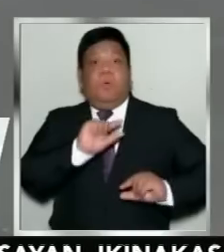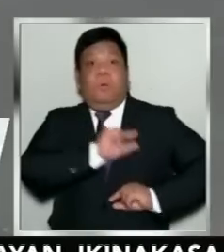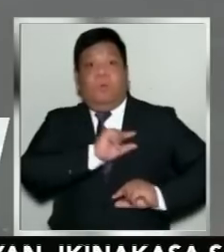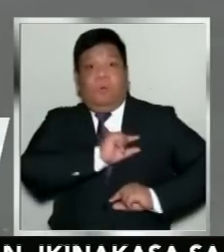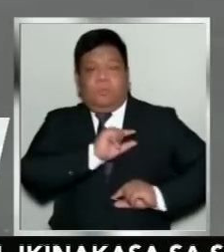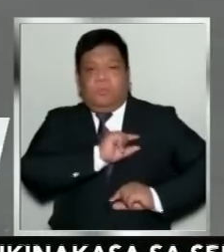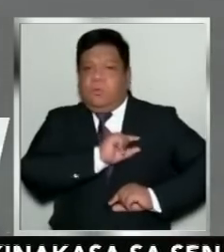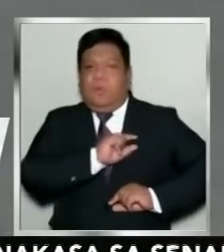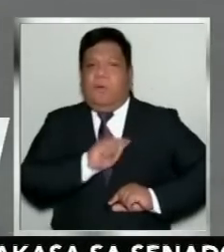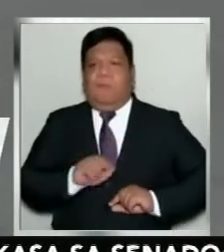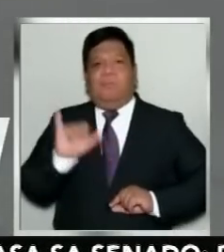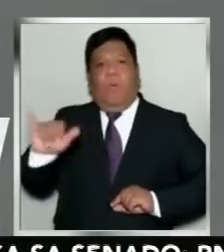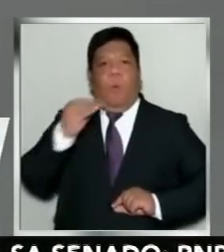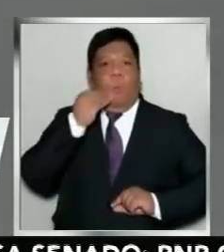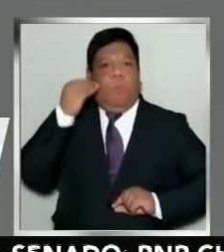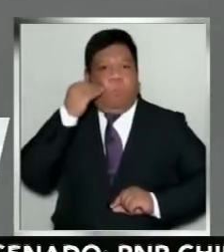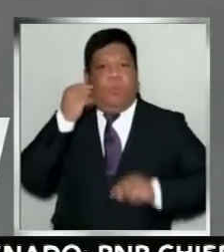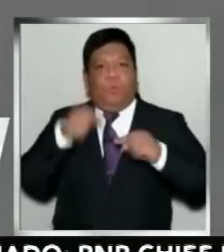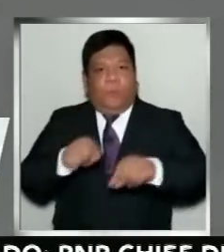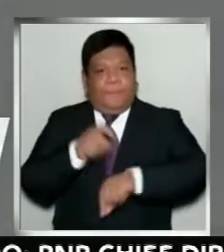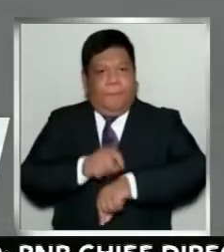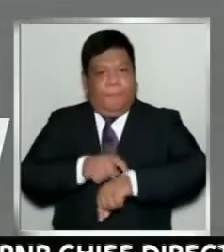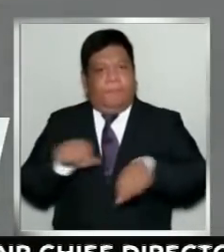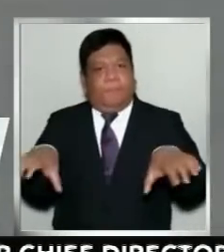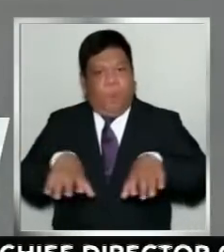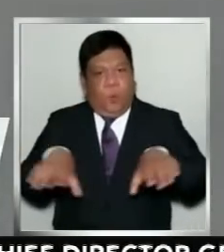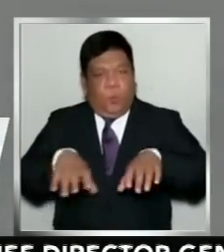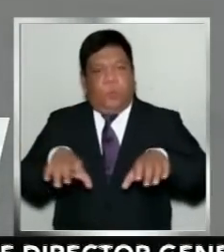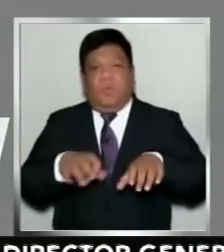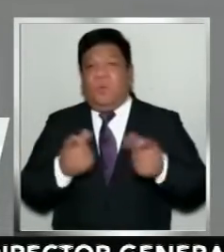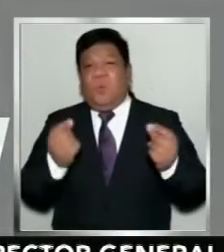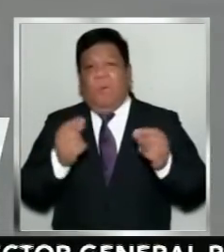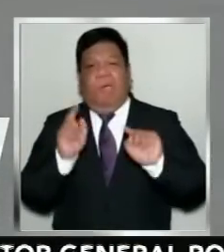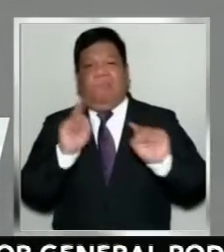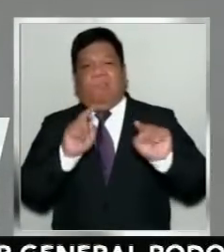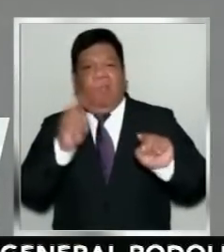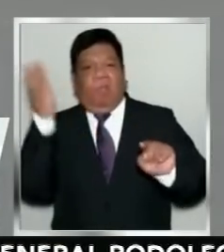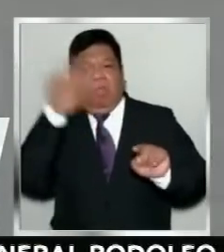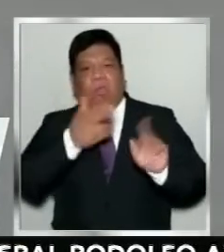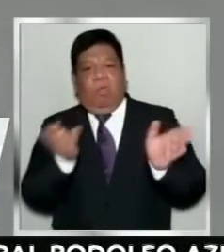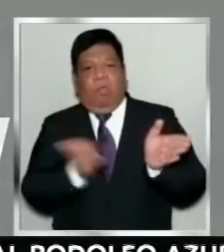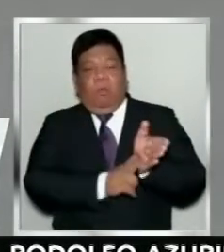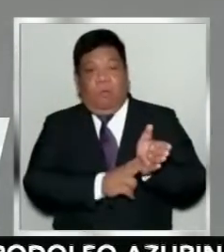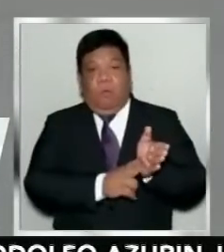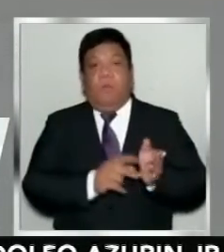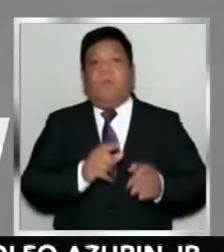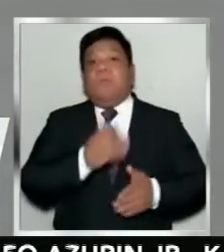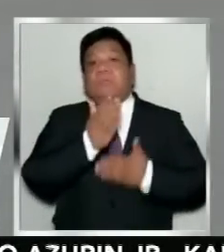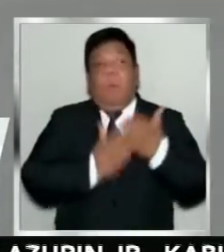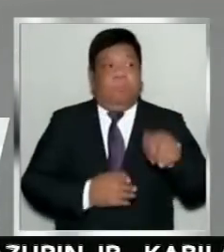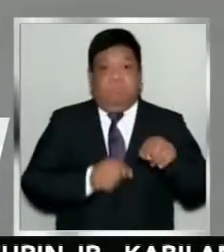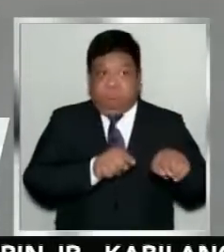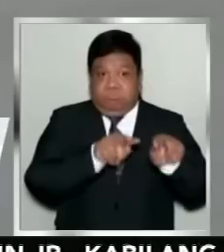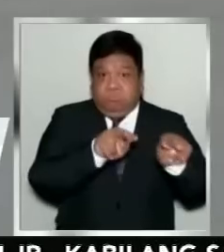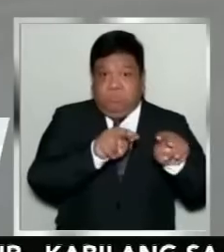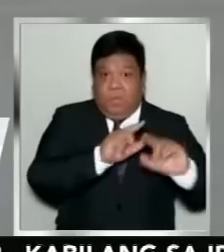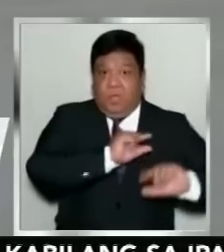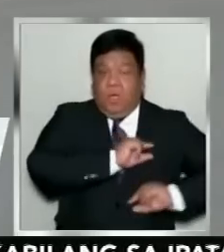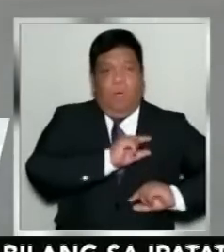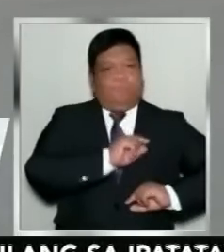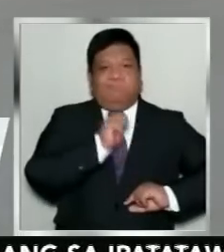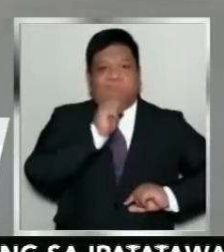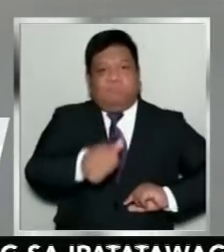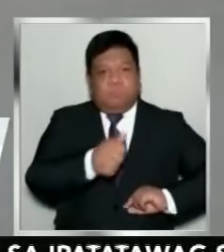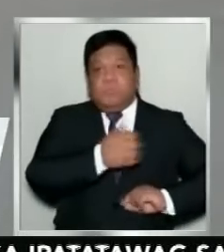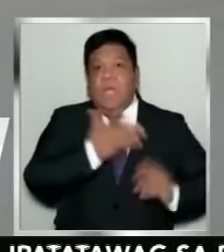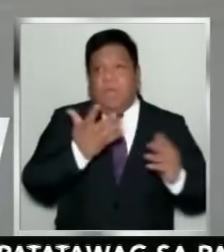attendance. Kung wala sa bahay, nasa ilalim daw ng mga kawayan at nagpapalamig sa Agri-Industrial Park ng Bilibid imbis na nagbabantay sa mga